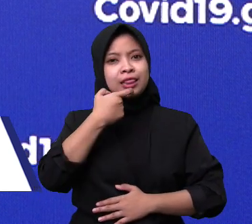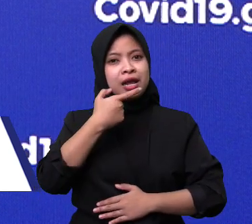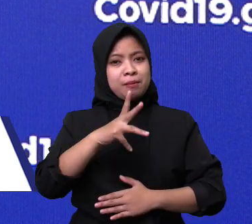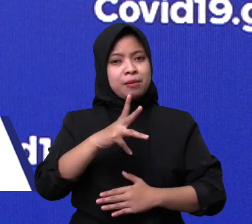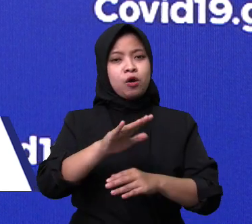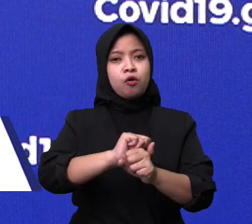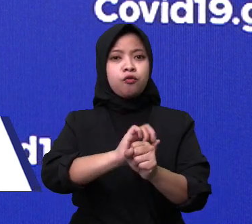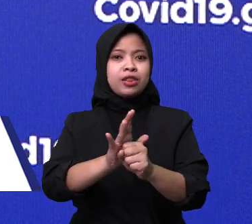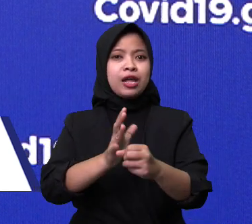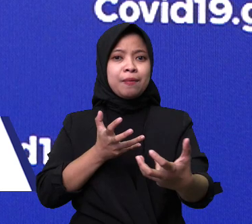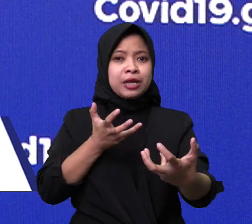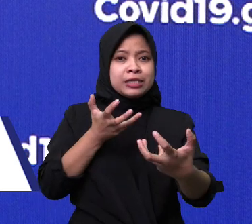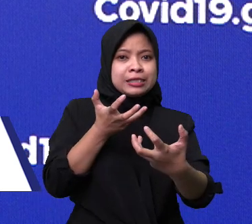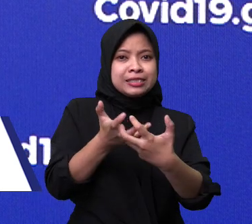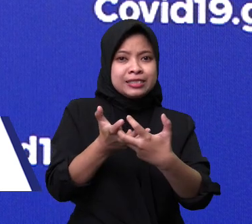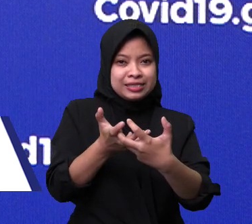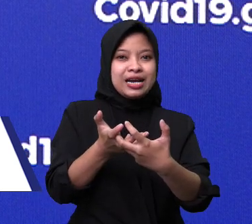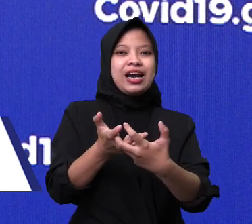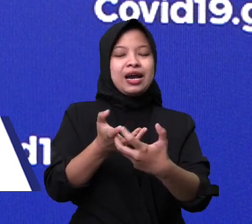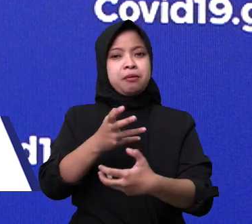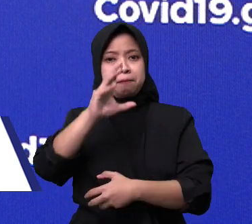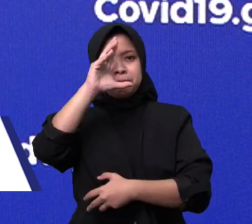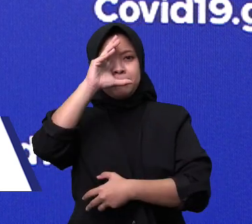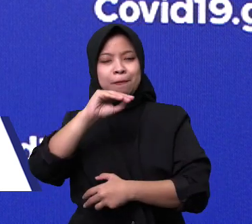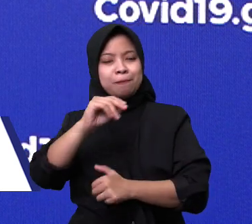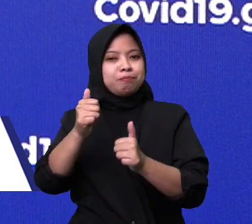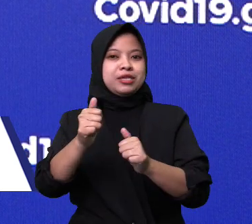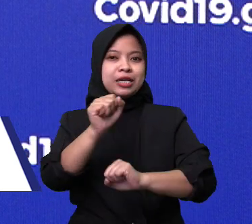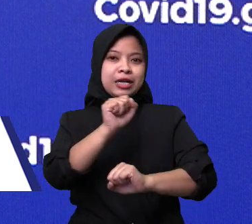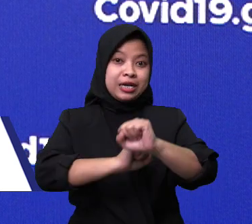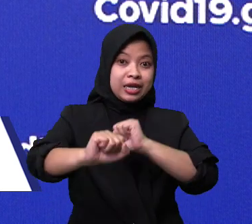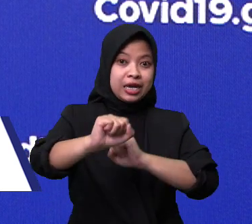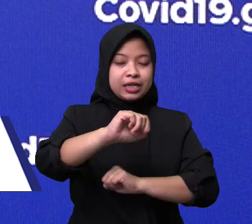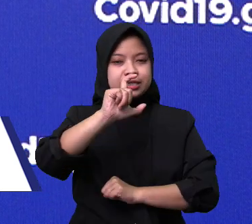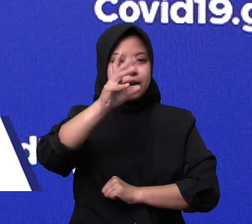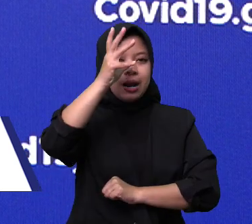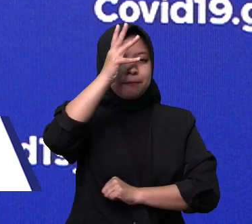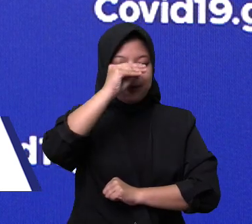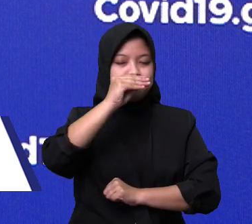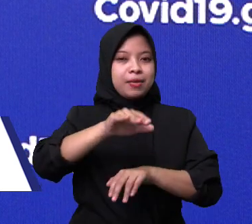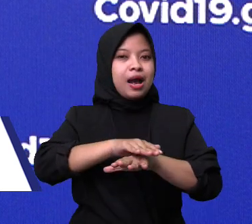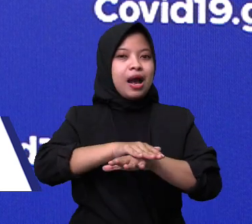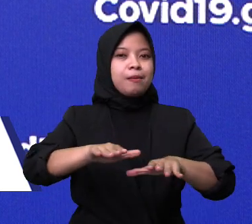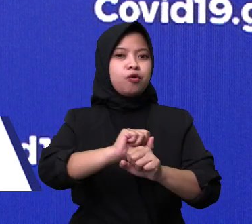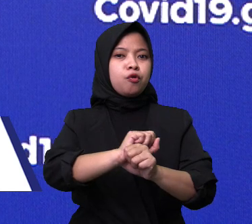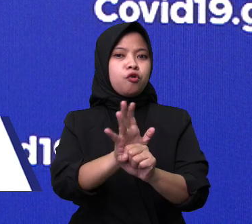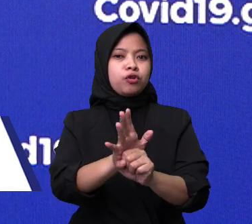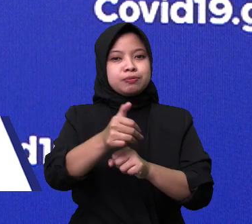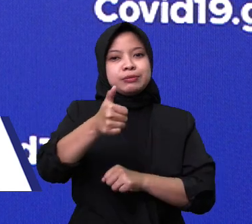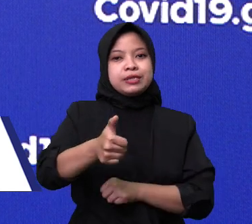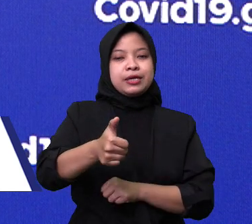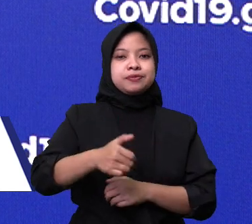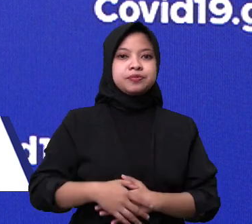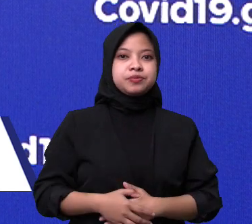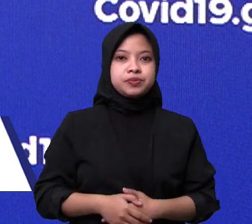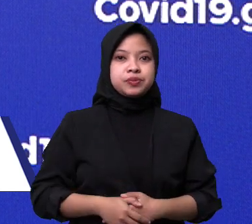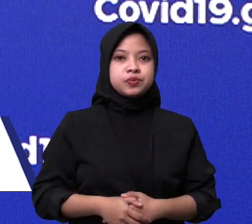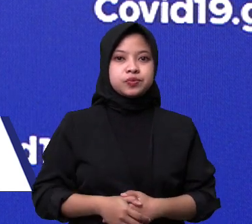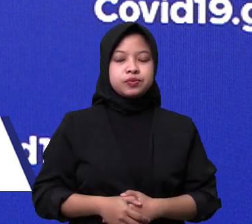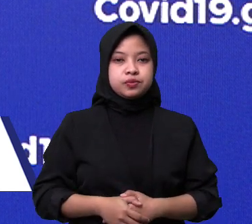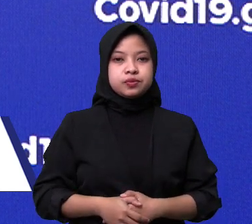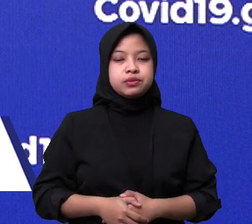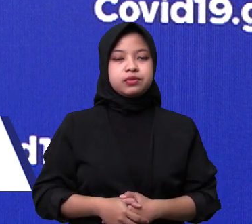dengan COVID-19 dan tetap mampu melaksanakan kegiatan dengan tetap aman COVID-19. Tentunya ini